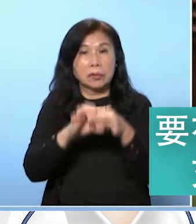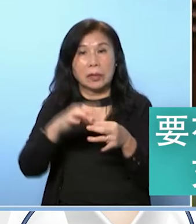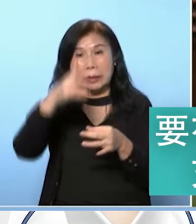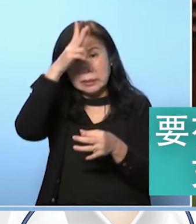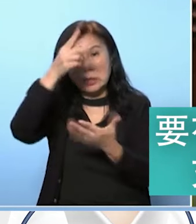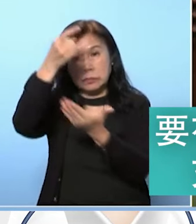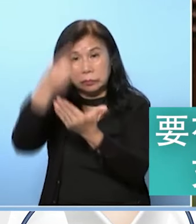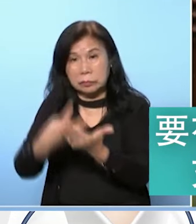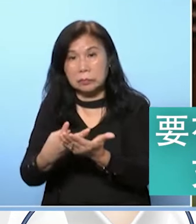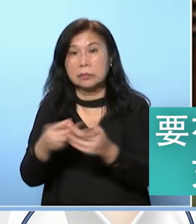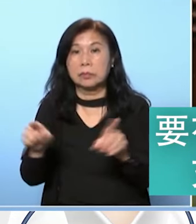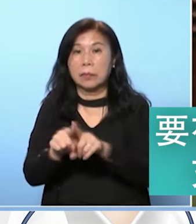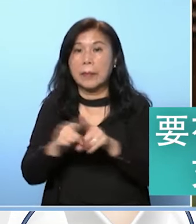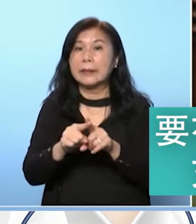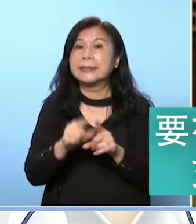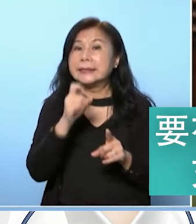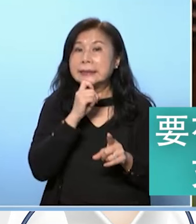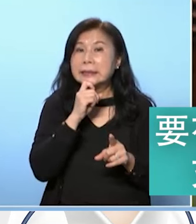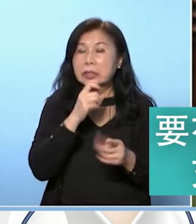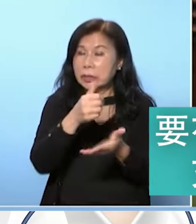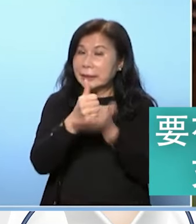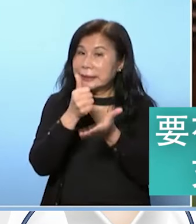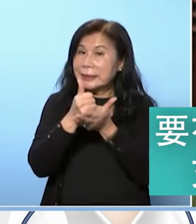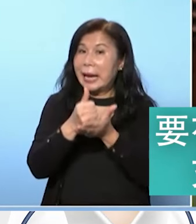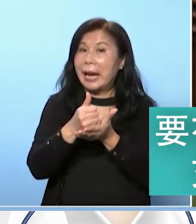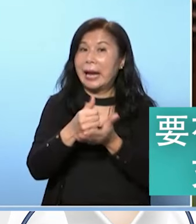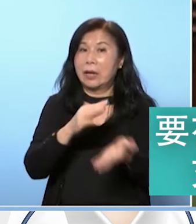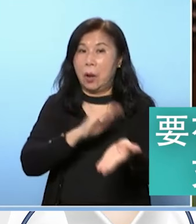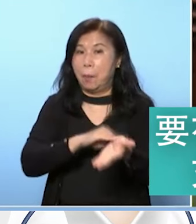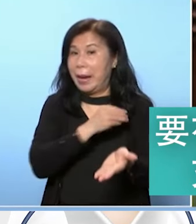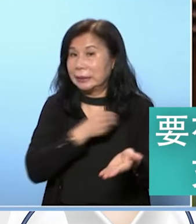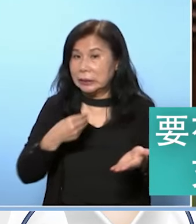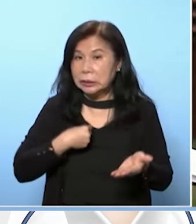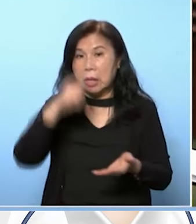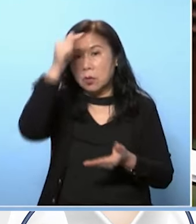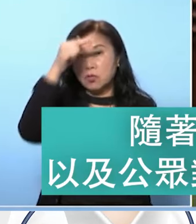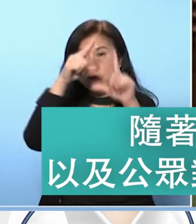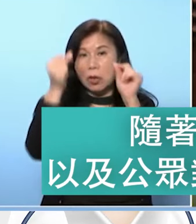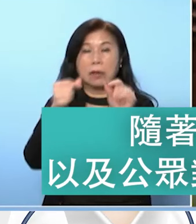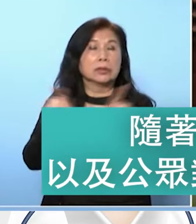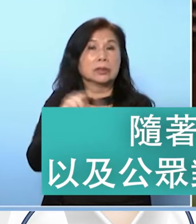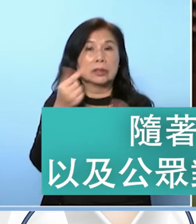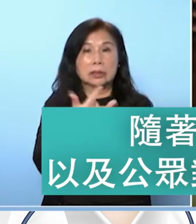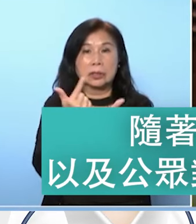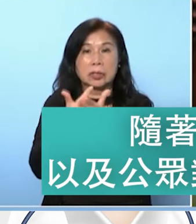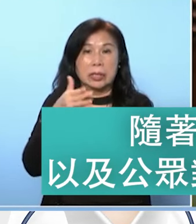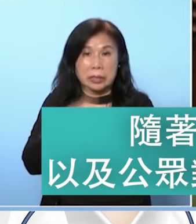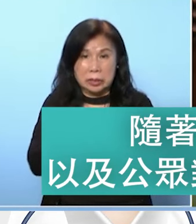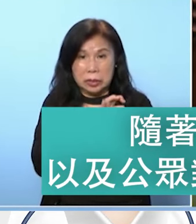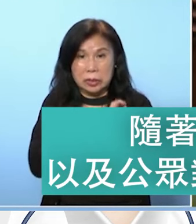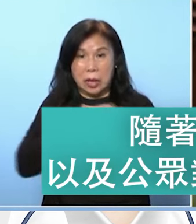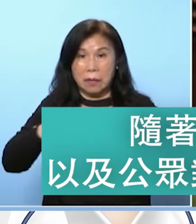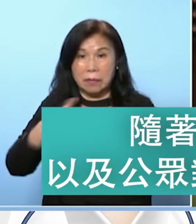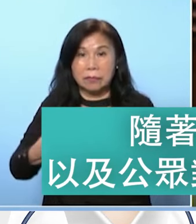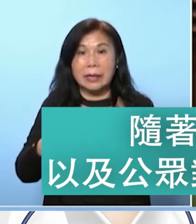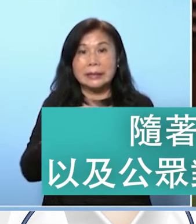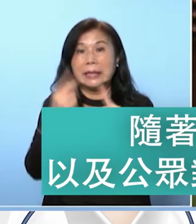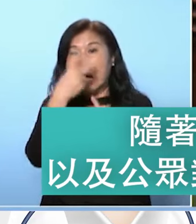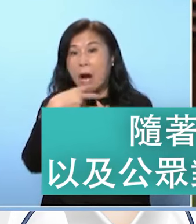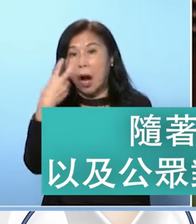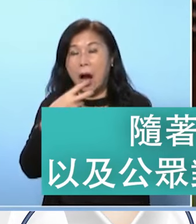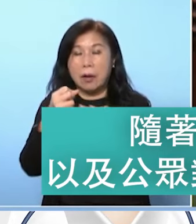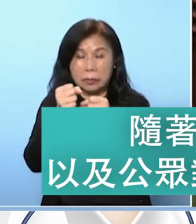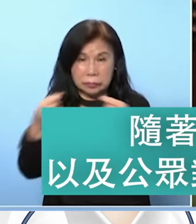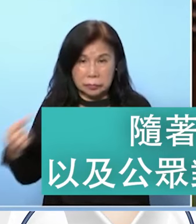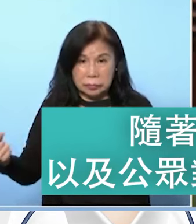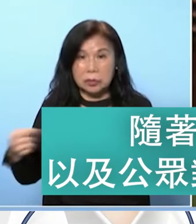策措施，充足的醫護人手是不可或缺的。隨著社會的發展，包括人口增長以